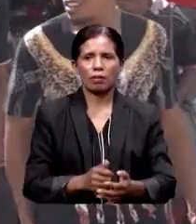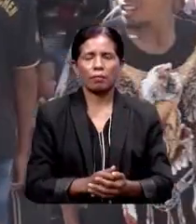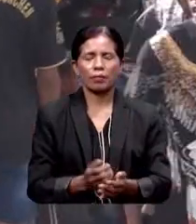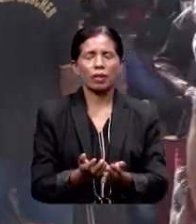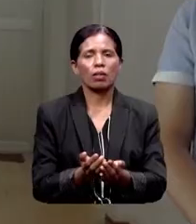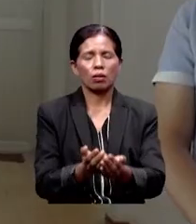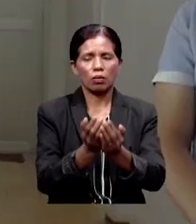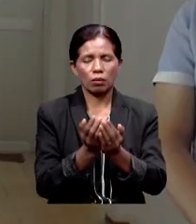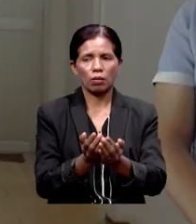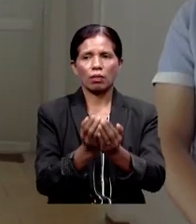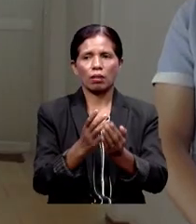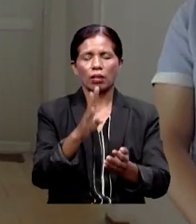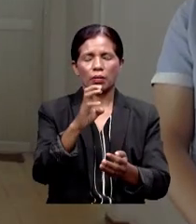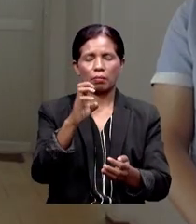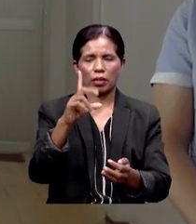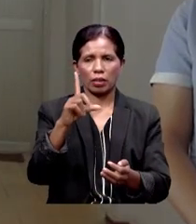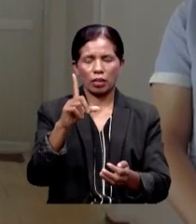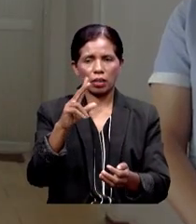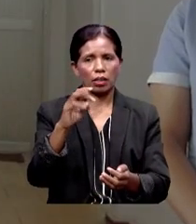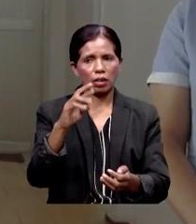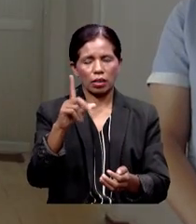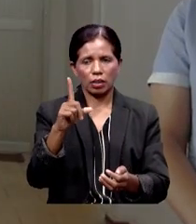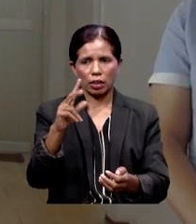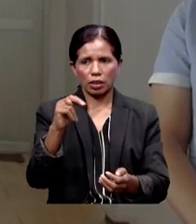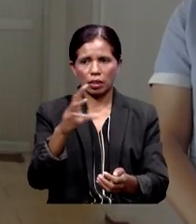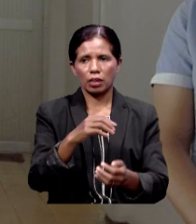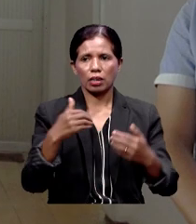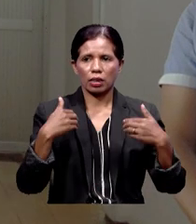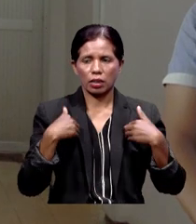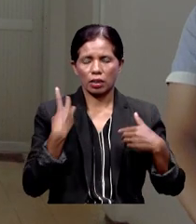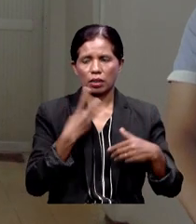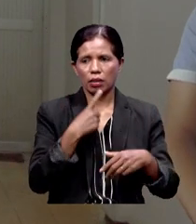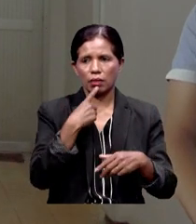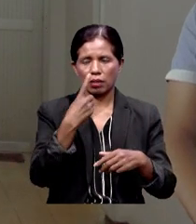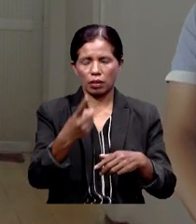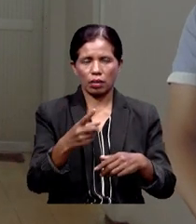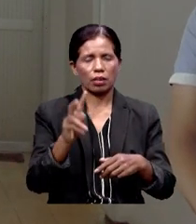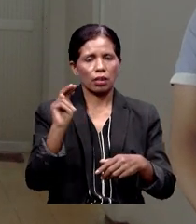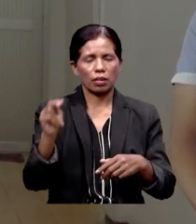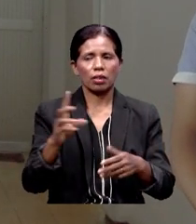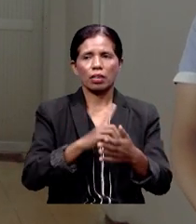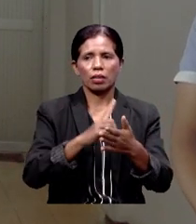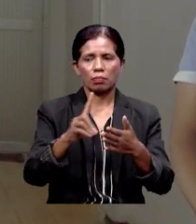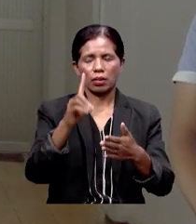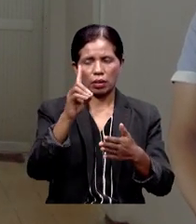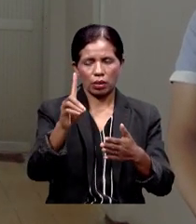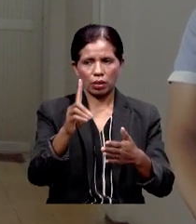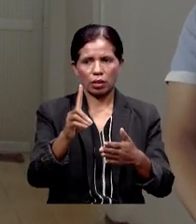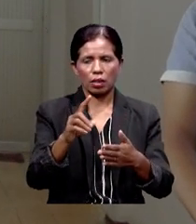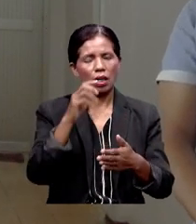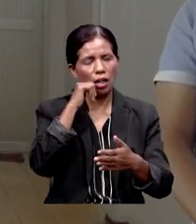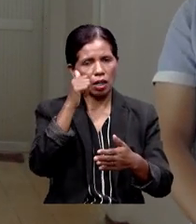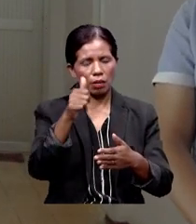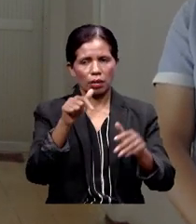Berlin Nkrumah nebe maka iha hanesa wahinta akresenta kadak nia semana ida konta abang